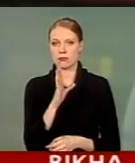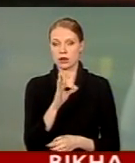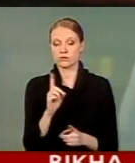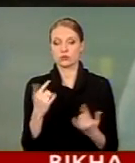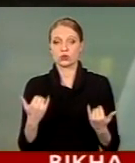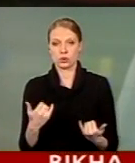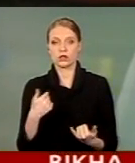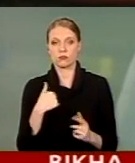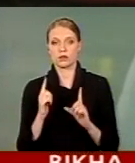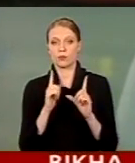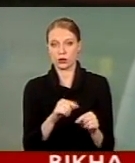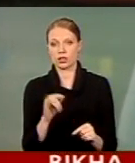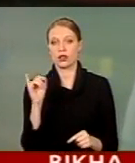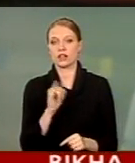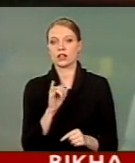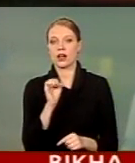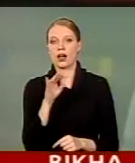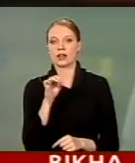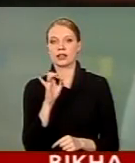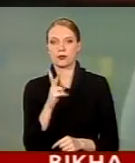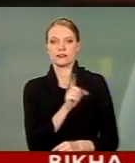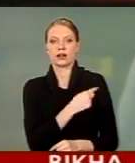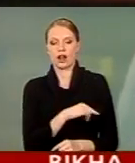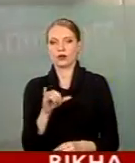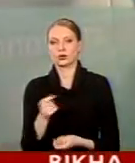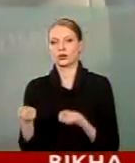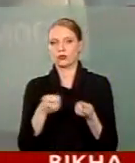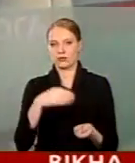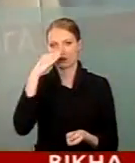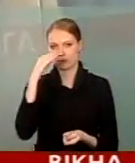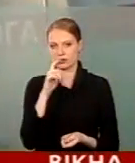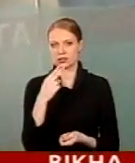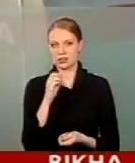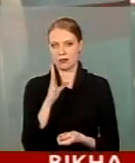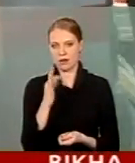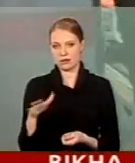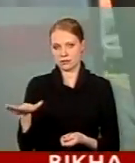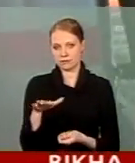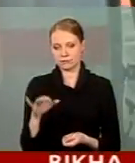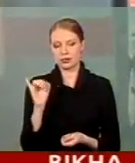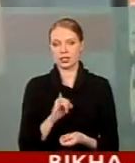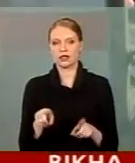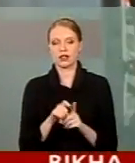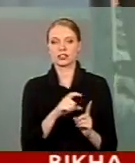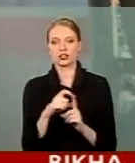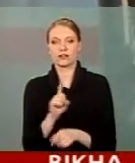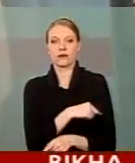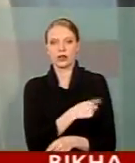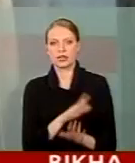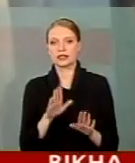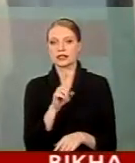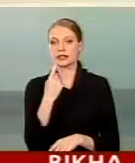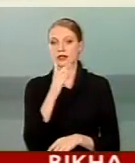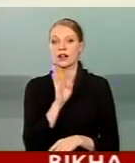Адже ми сьогодні поїхали і в Артемівську лікарню, куди привозять хлопців із Дебальцевського напрямку. Так, за словами лікарів, тільки за